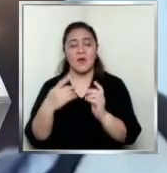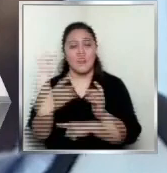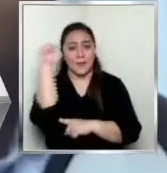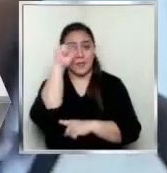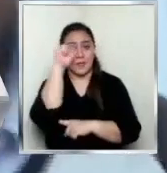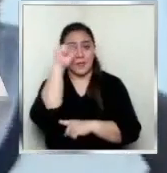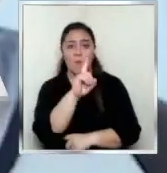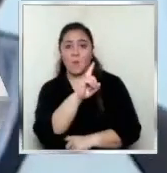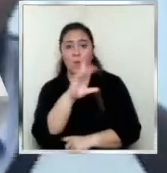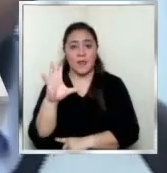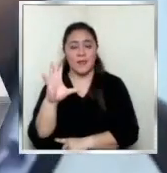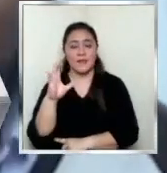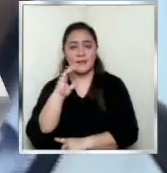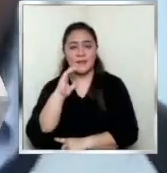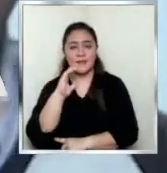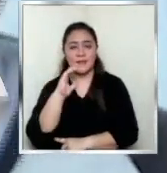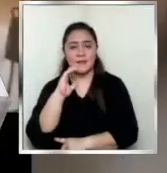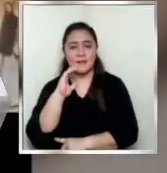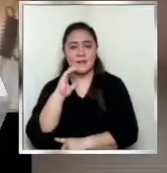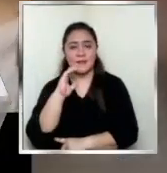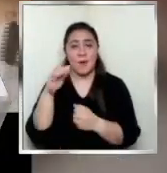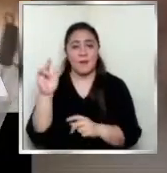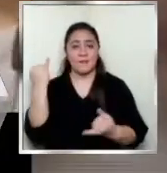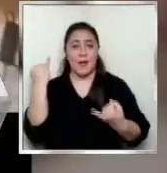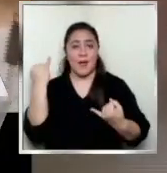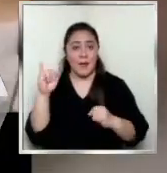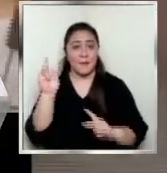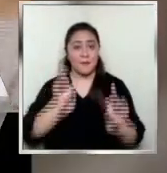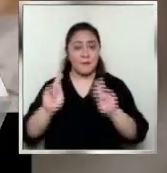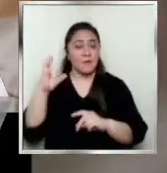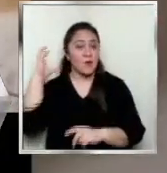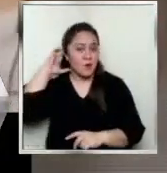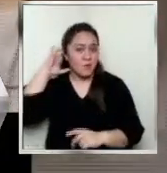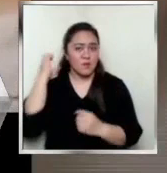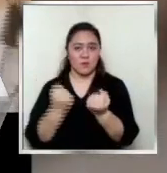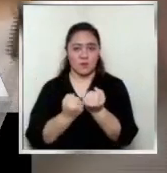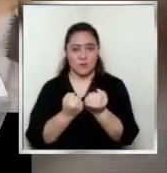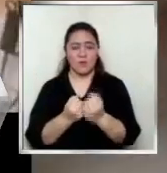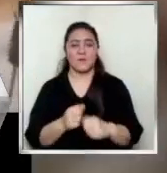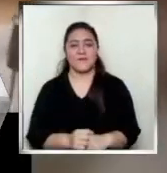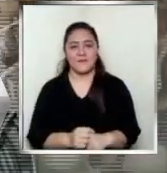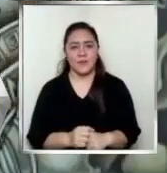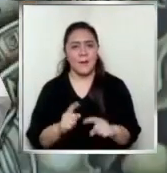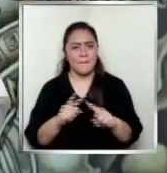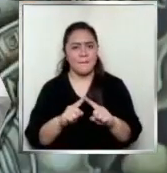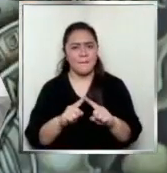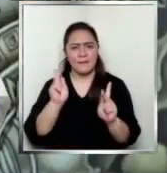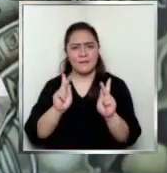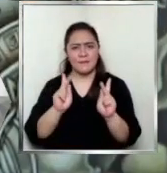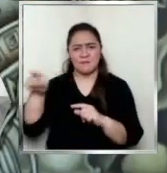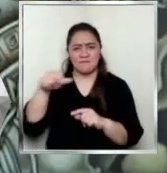10 years sa mga indigenous peoples ng Mindanao. Mm. Mensahe niya sa ilang hirap pa rin unawain ang kanyang content. Take your